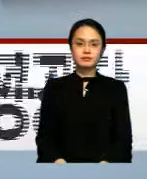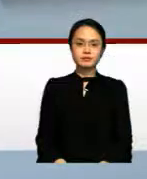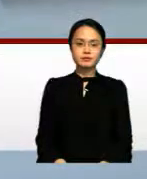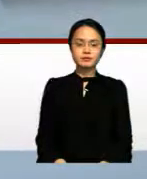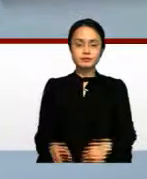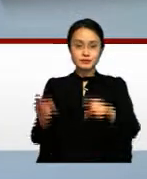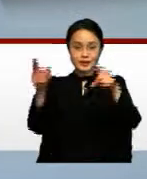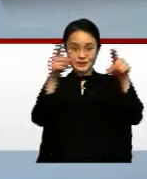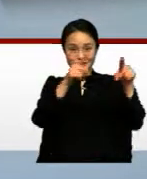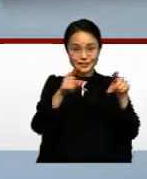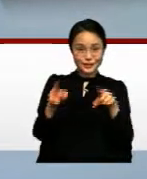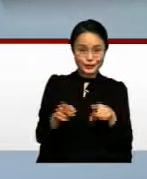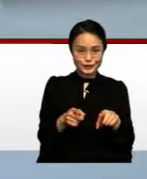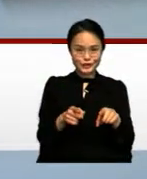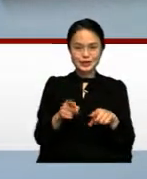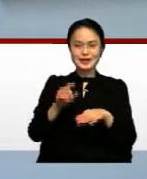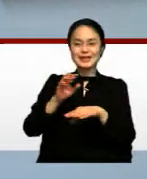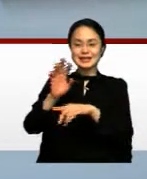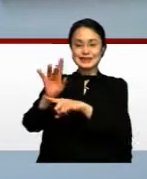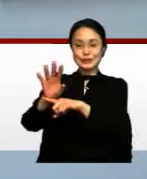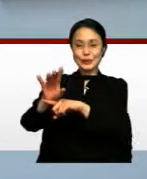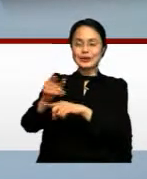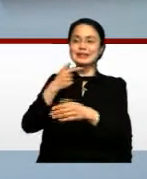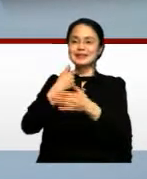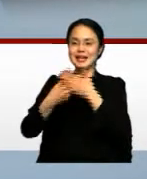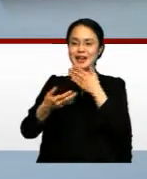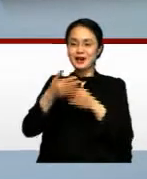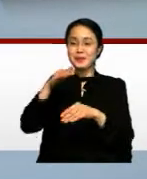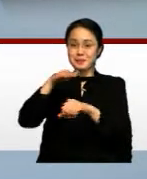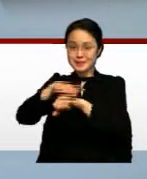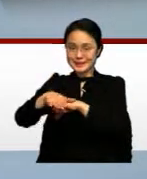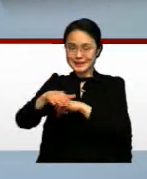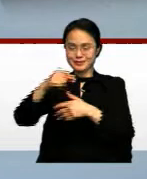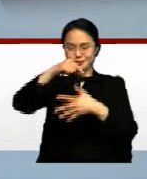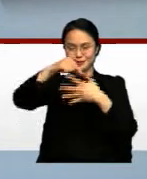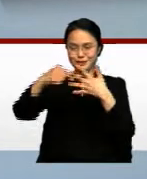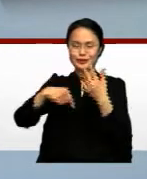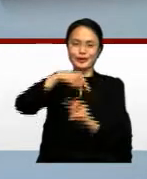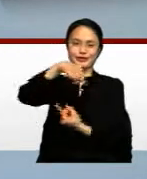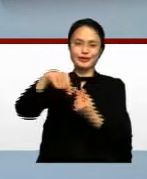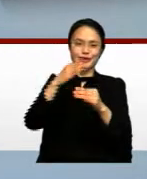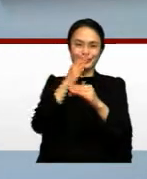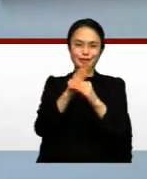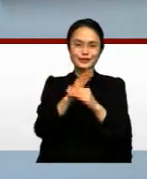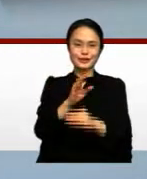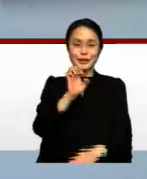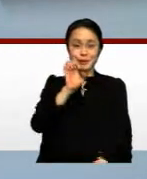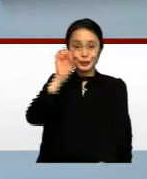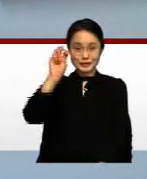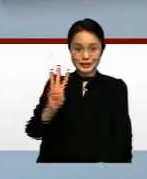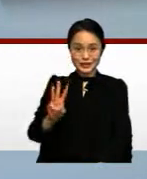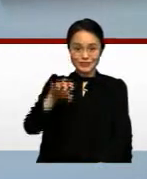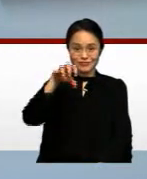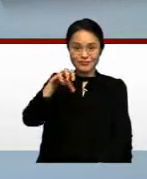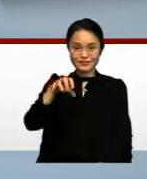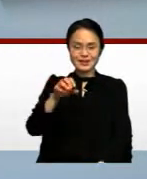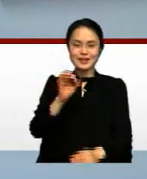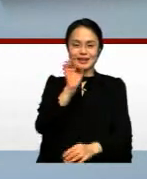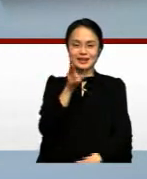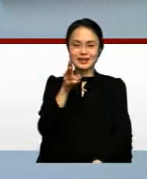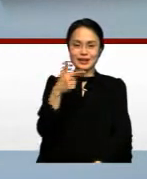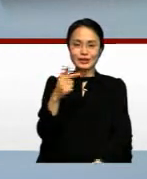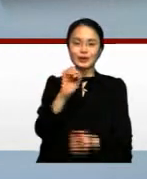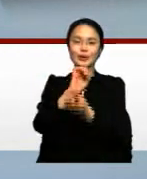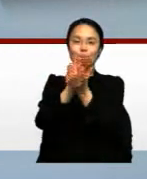전국 각지에서 농촌 체험형 소득 사업들이 진행 중입니다. 포천시의 연꽃 평화 생태마을이 대통령상에 선정되면서